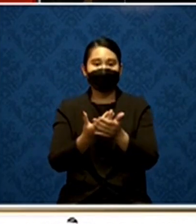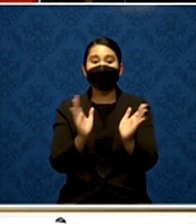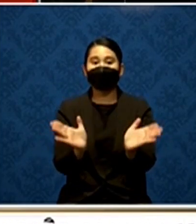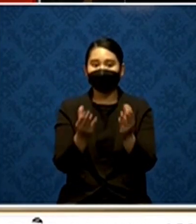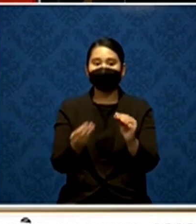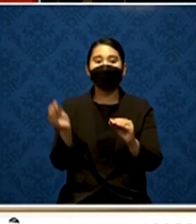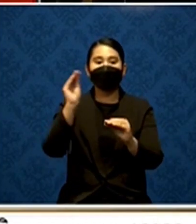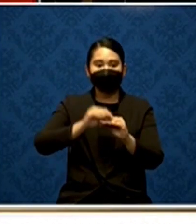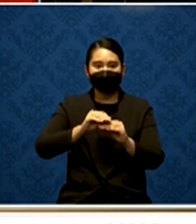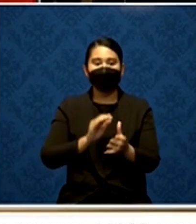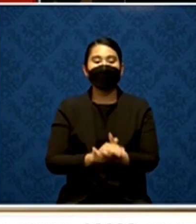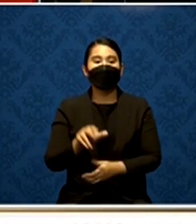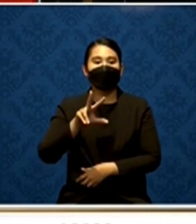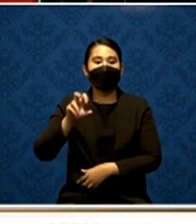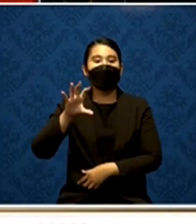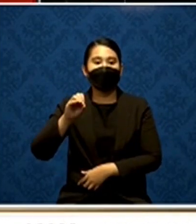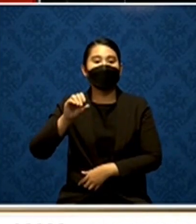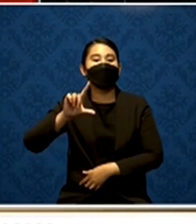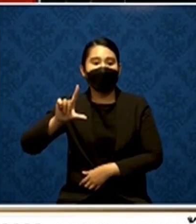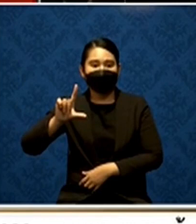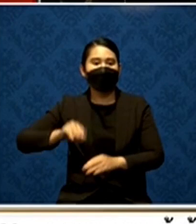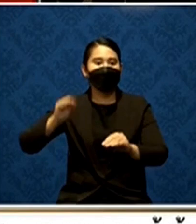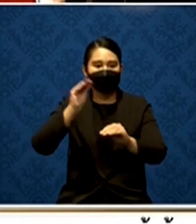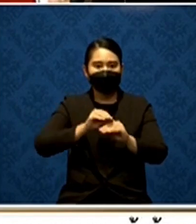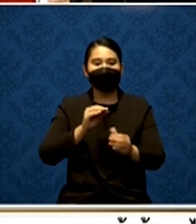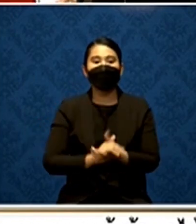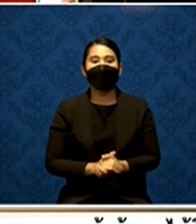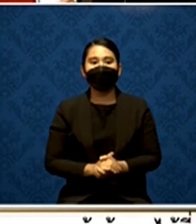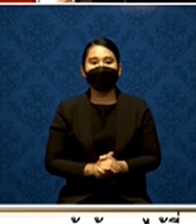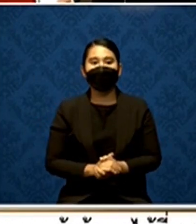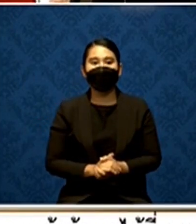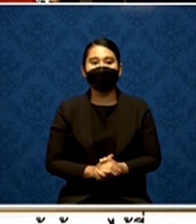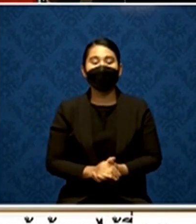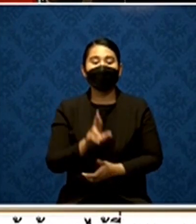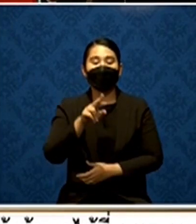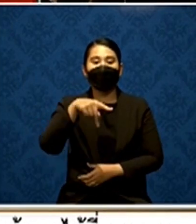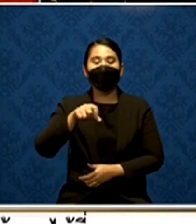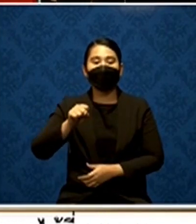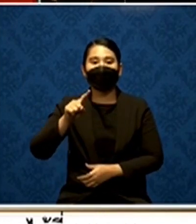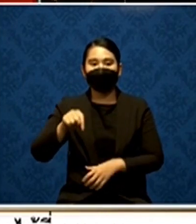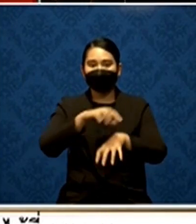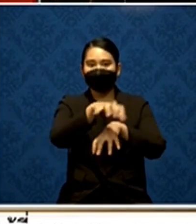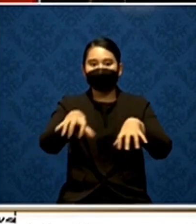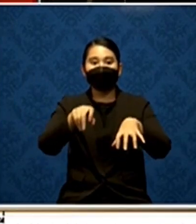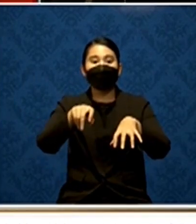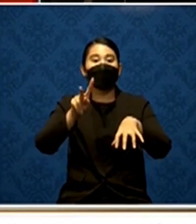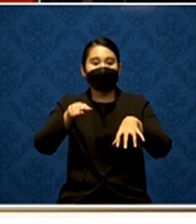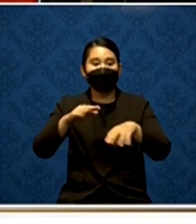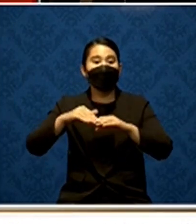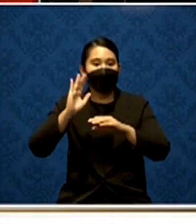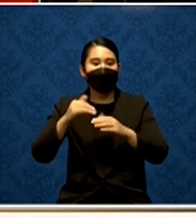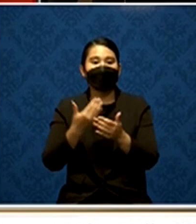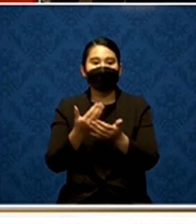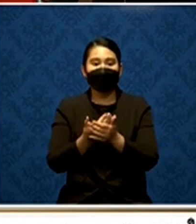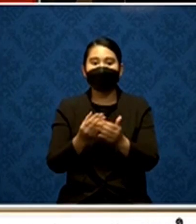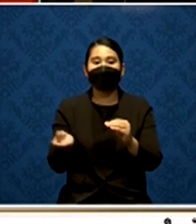พิ่มที่ขาดไป350กว่าล้านสำหรับรพสต.ที่เหลืออีก 2,700 กว่าแห่งขอสนับสนุนเงินอุดหนุนเ